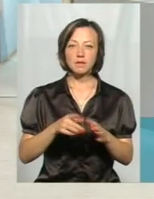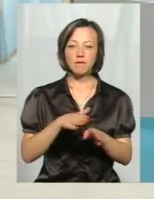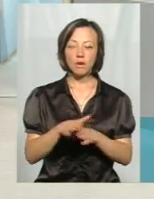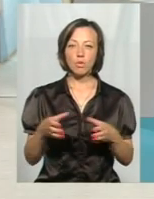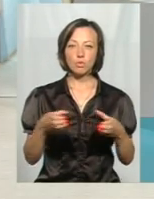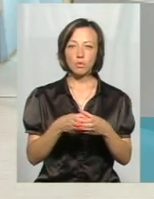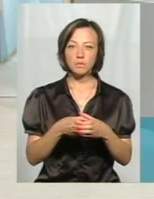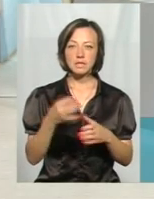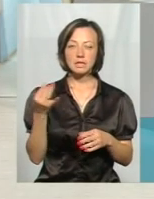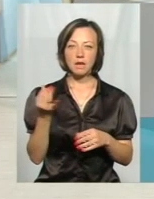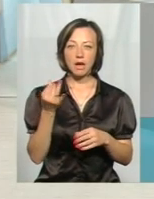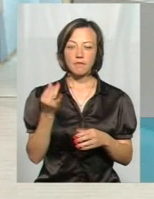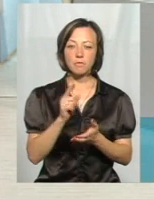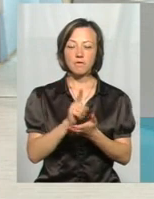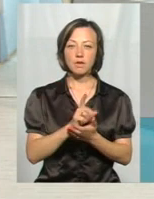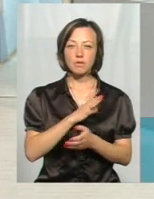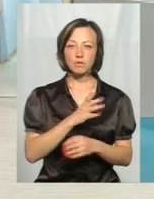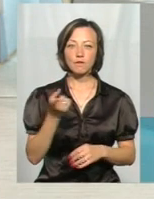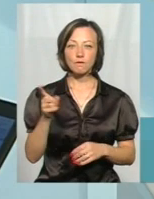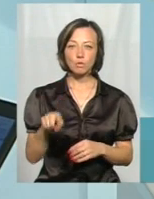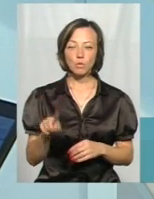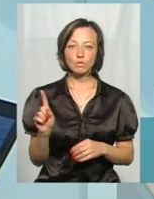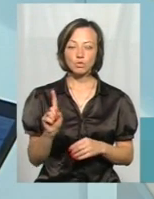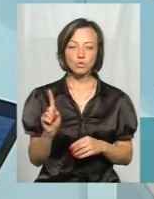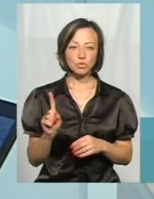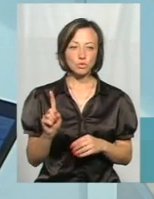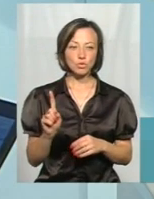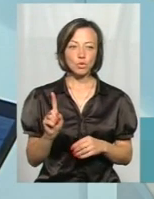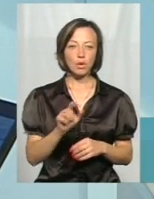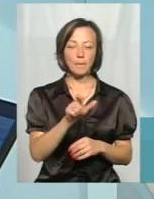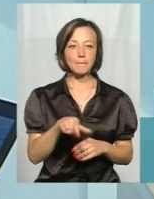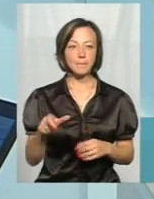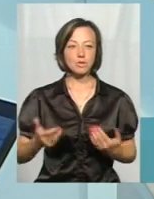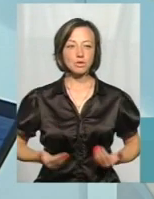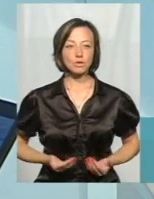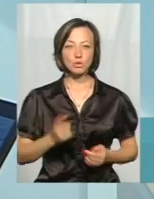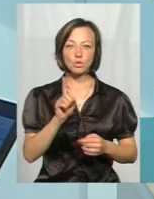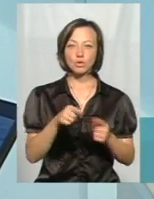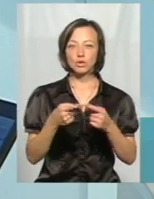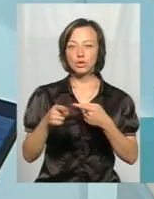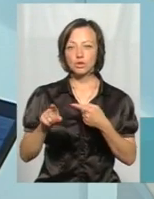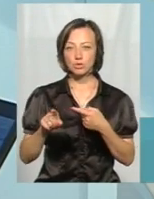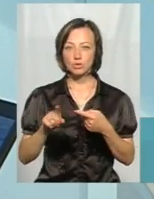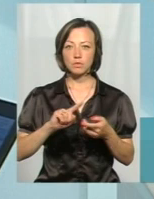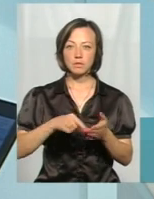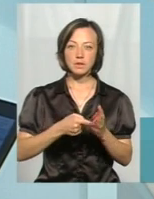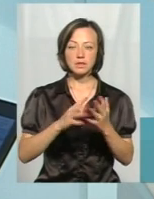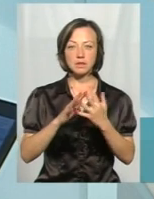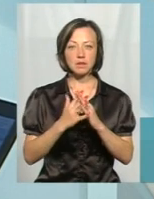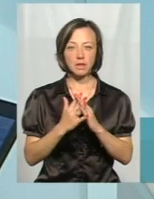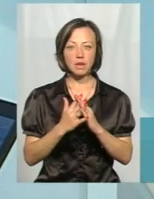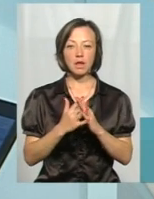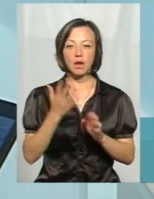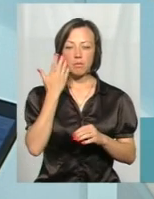міськвиконкому, зацікавлені повинні бути в тому, щоб мешканці того чи іншого населеного пункту